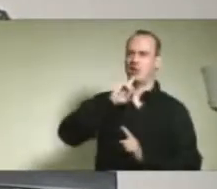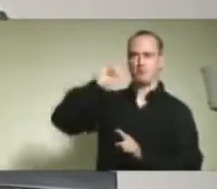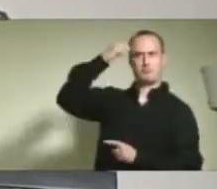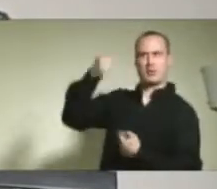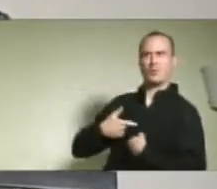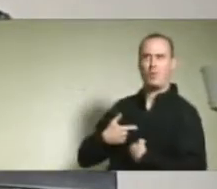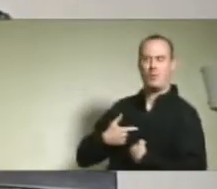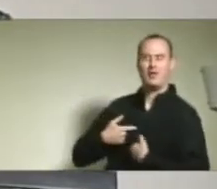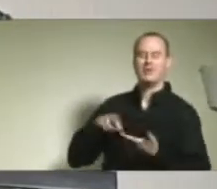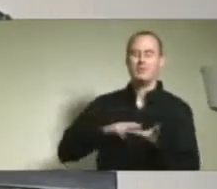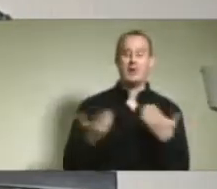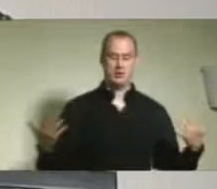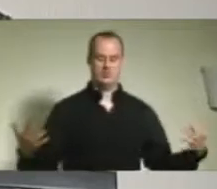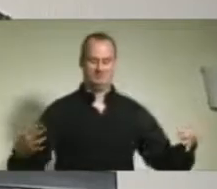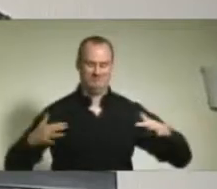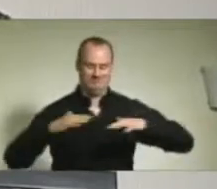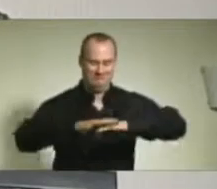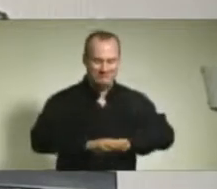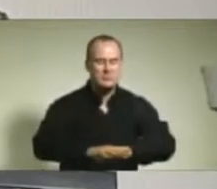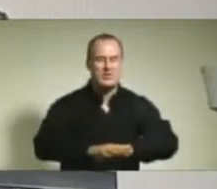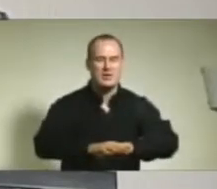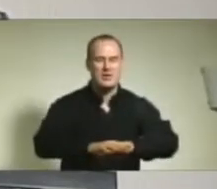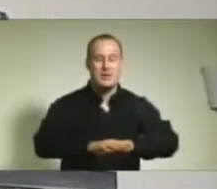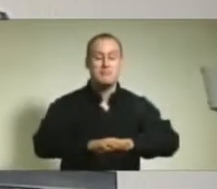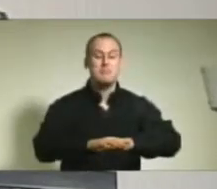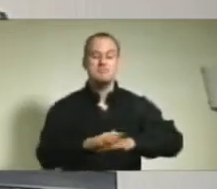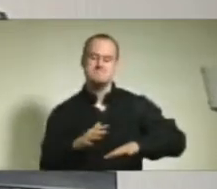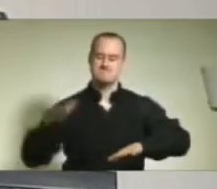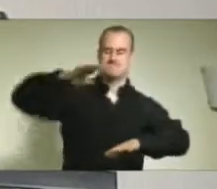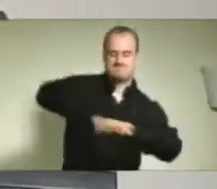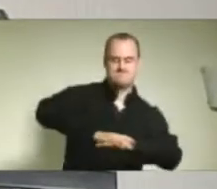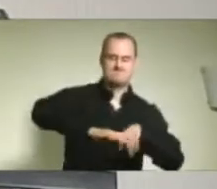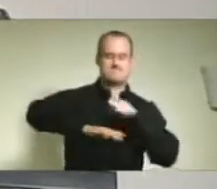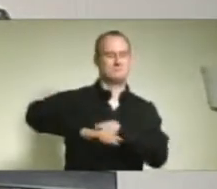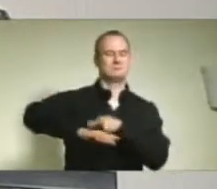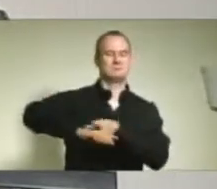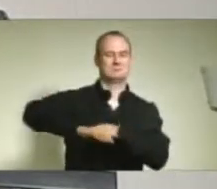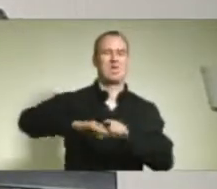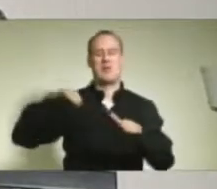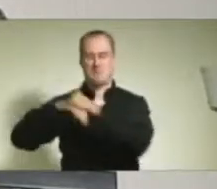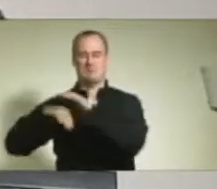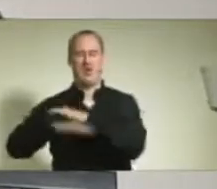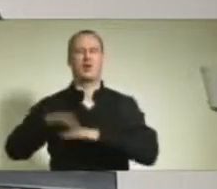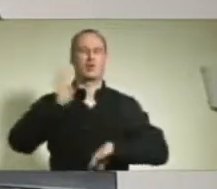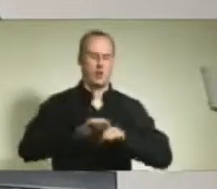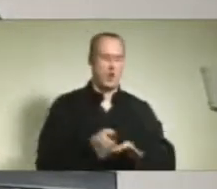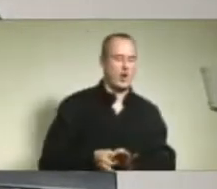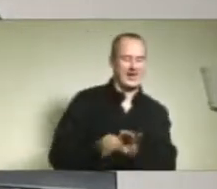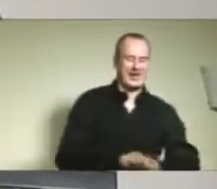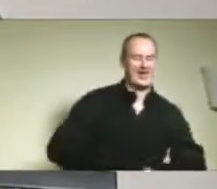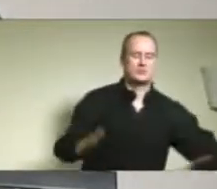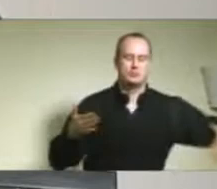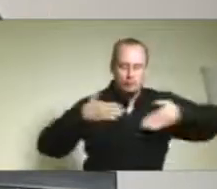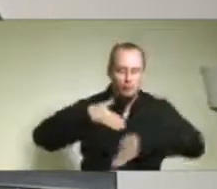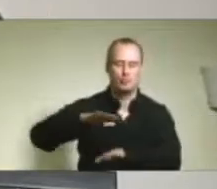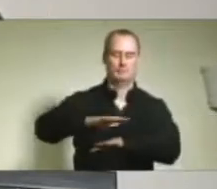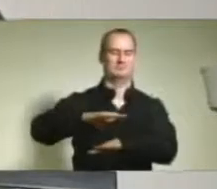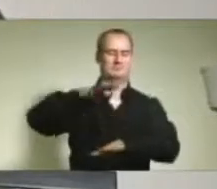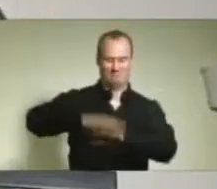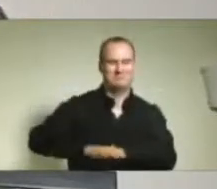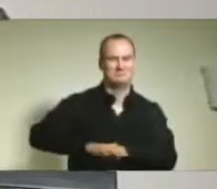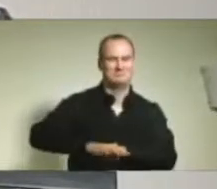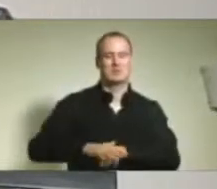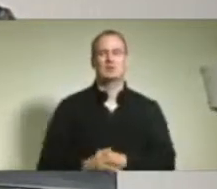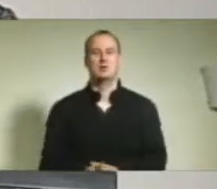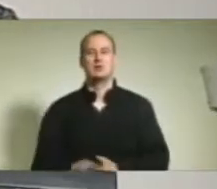mais plus bancaire que réseau. Donc tout ça, c'est évidemment pour satisfaire au mieux le client, et